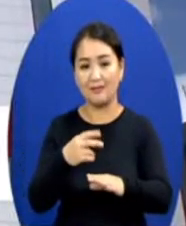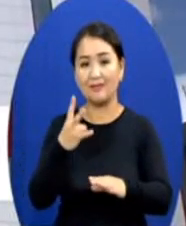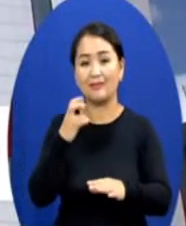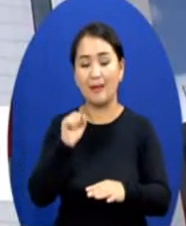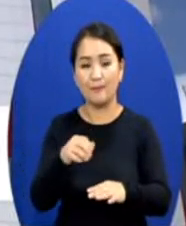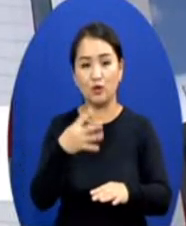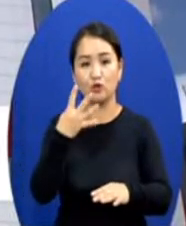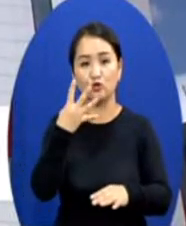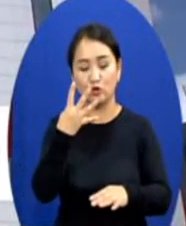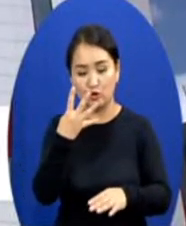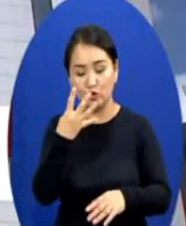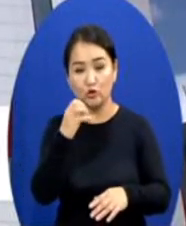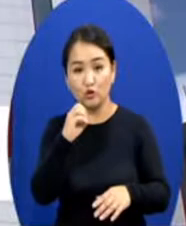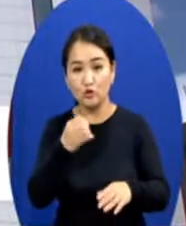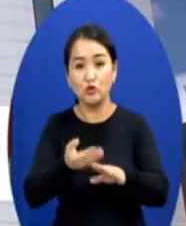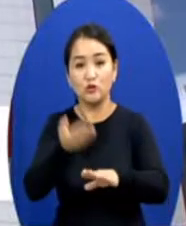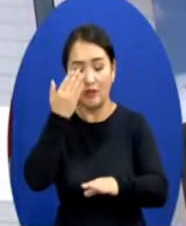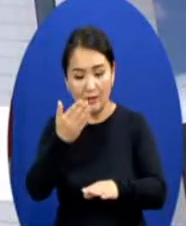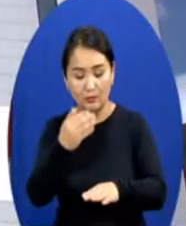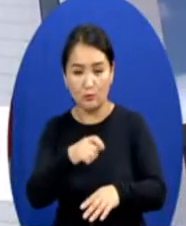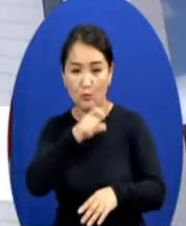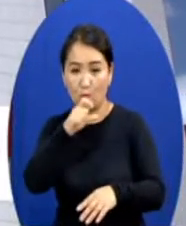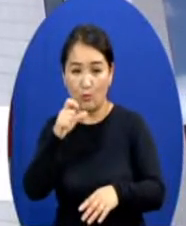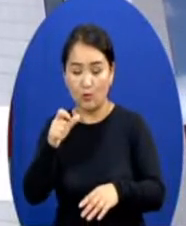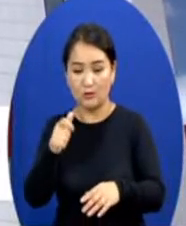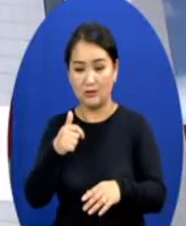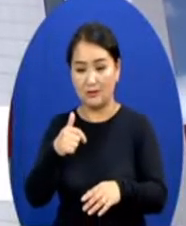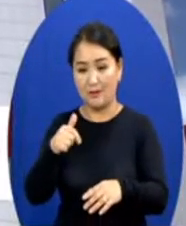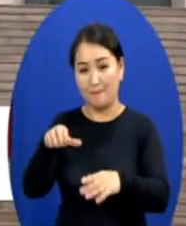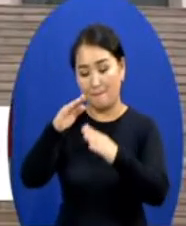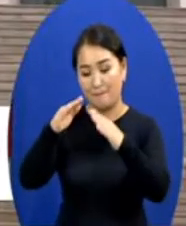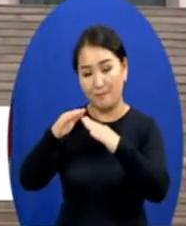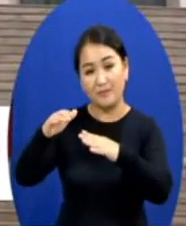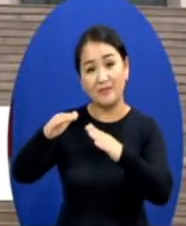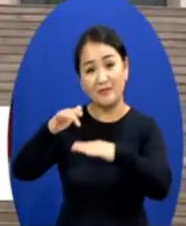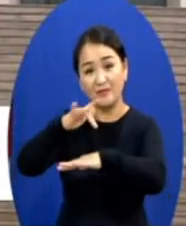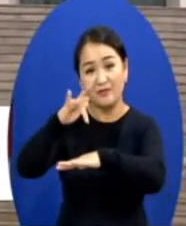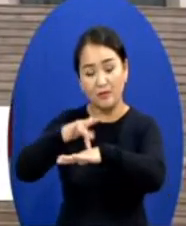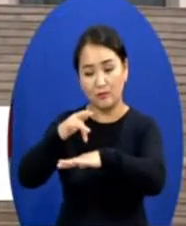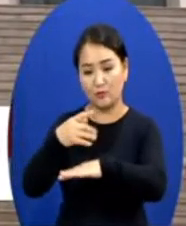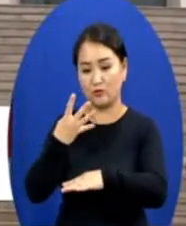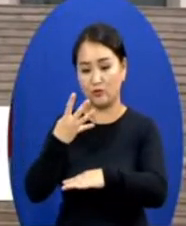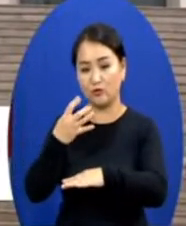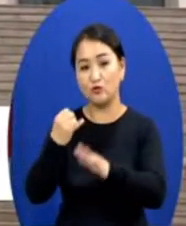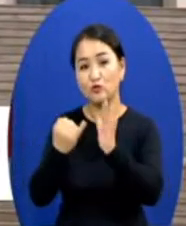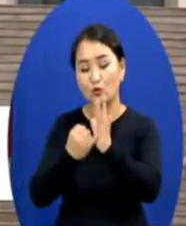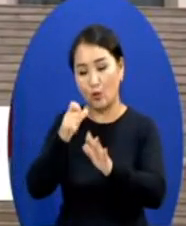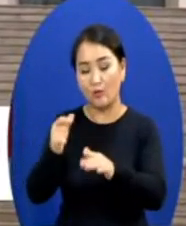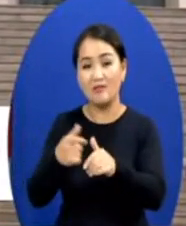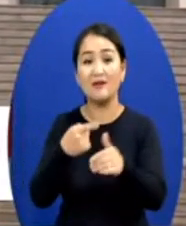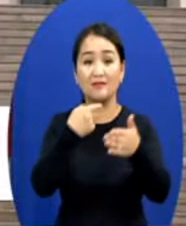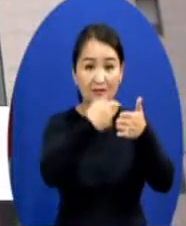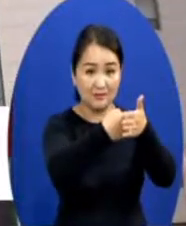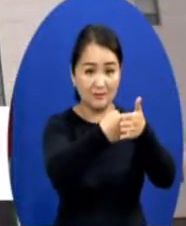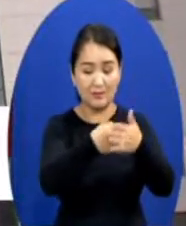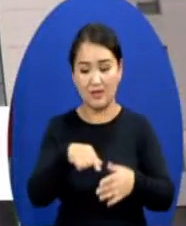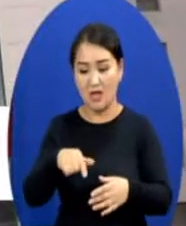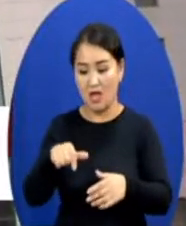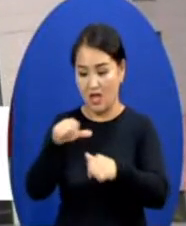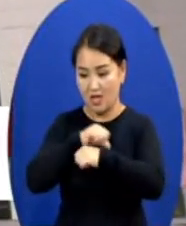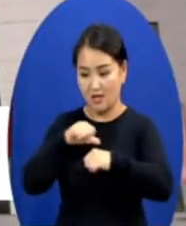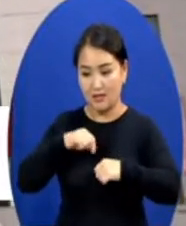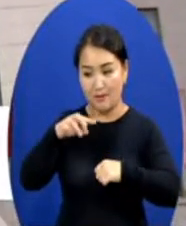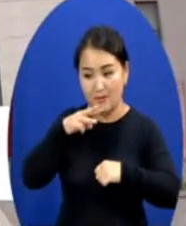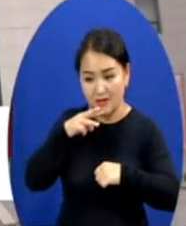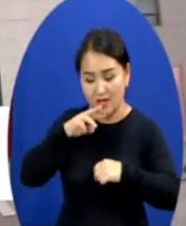мянган төлөөллийг болгож 45 хүнийг нэр дэвшүүлээд байна. Орон нутгийн сонгуул болох гэж байгаатай холбогдуулан хуулийн дагуу шилжилт хөдөлгөөнийг зогсоож